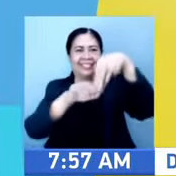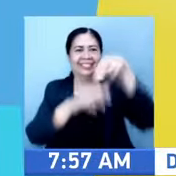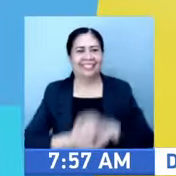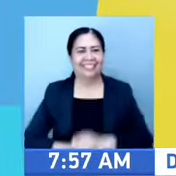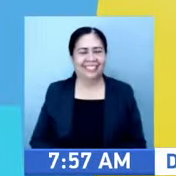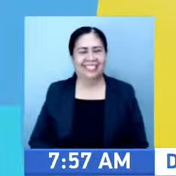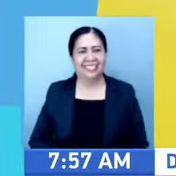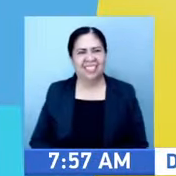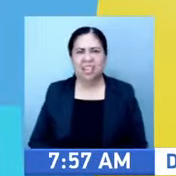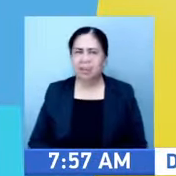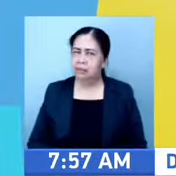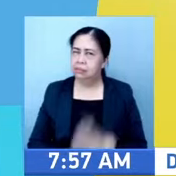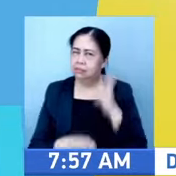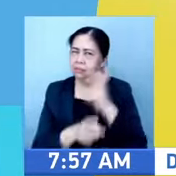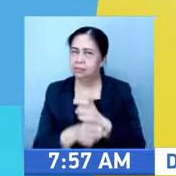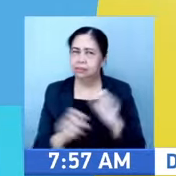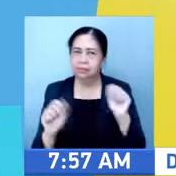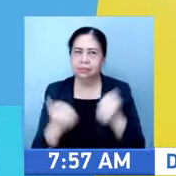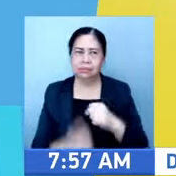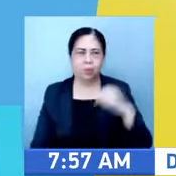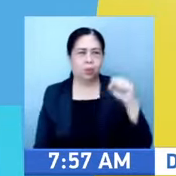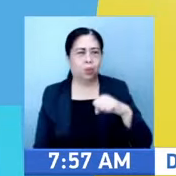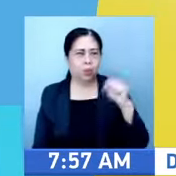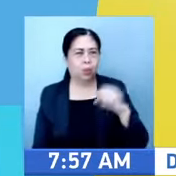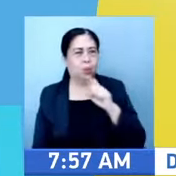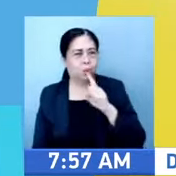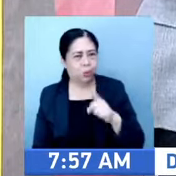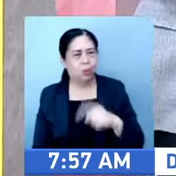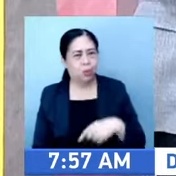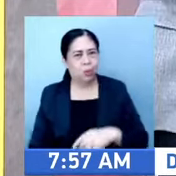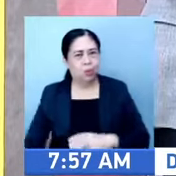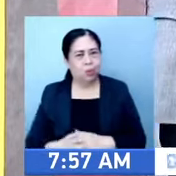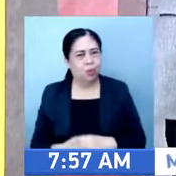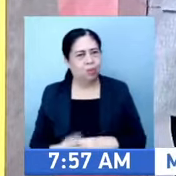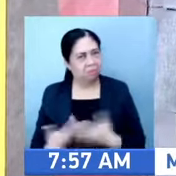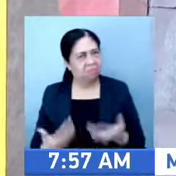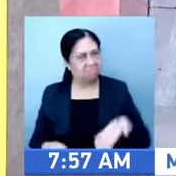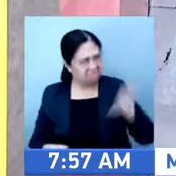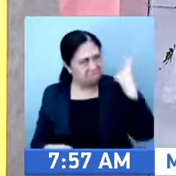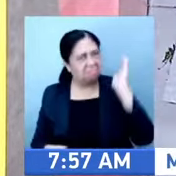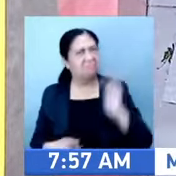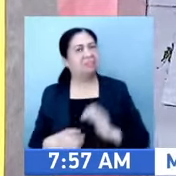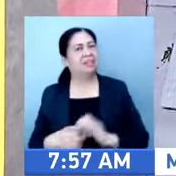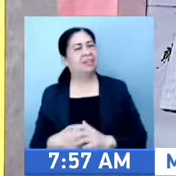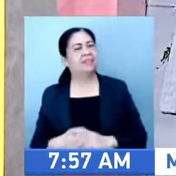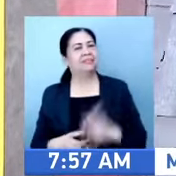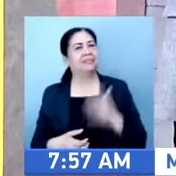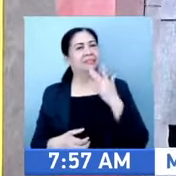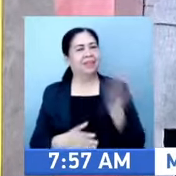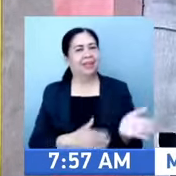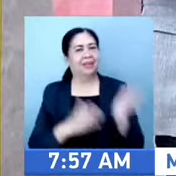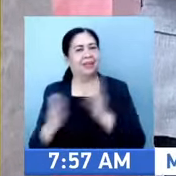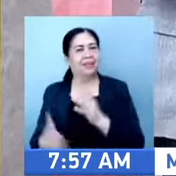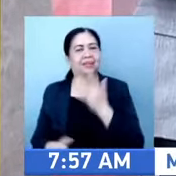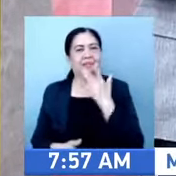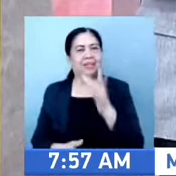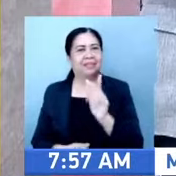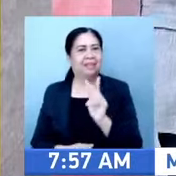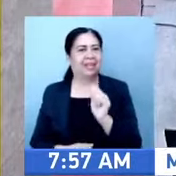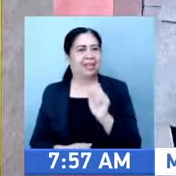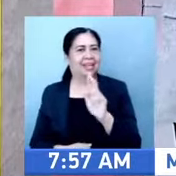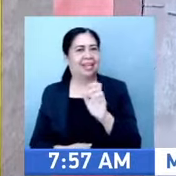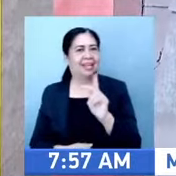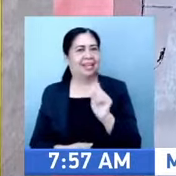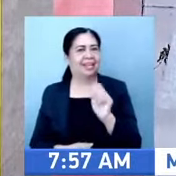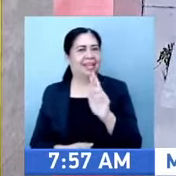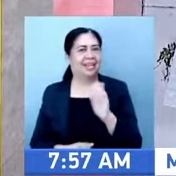din talaga. Oo, no? Pero fight si Jensen. So po sa masarap na kare-kare sa pa-food trip natin ni Chef JR this morning.